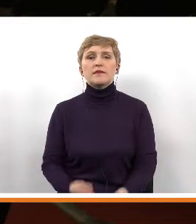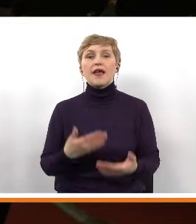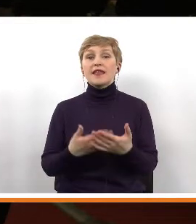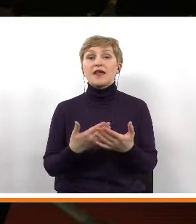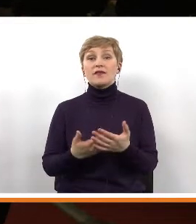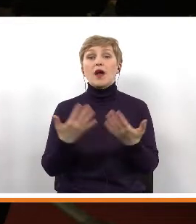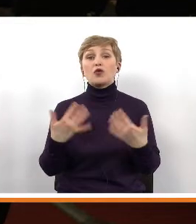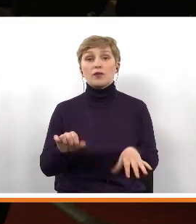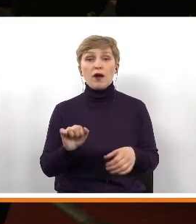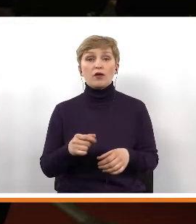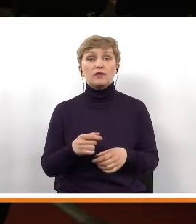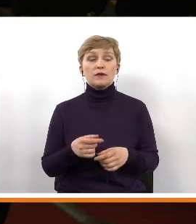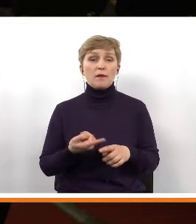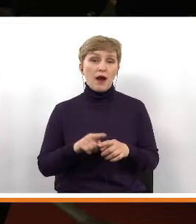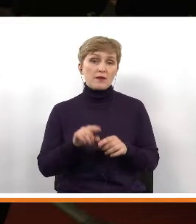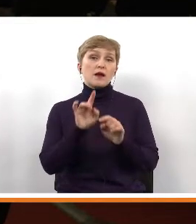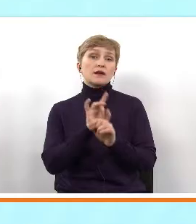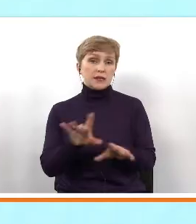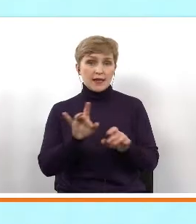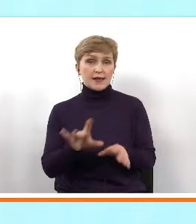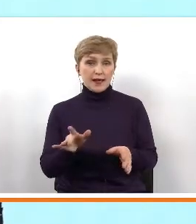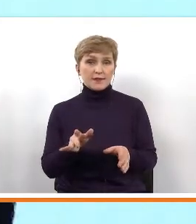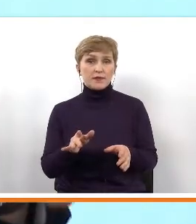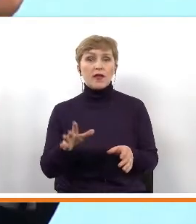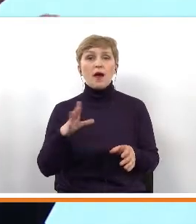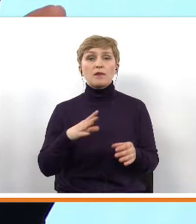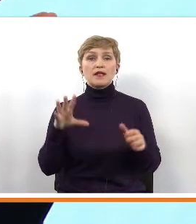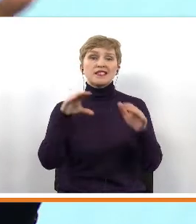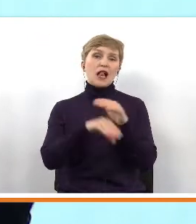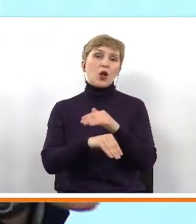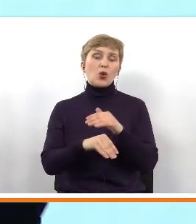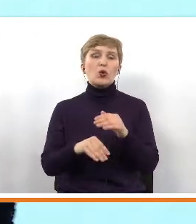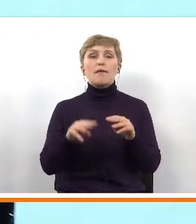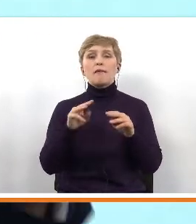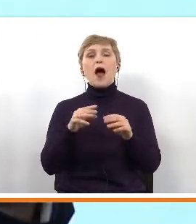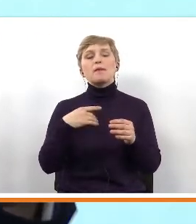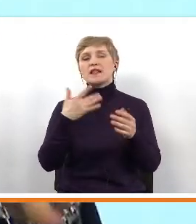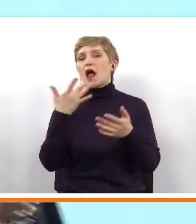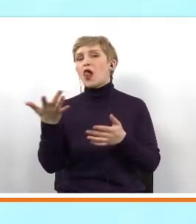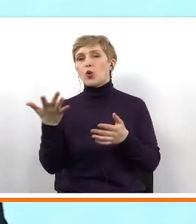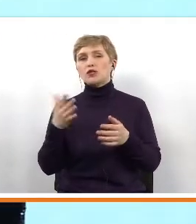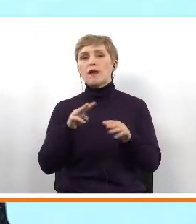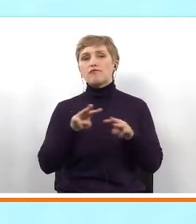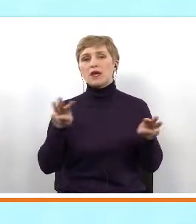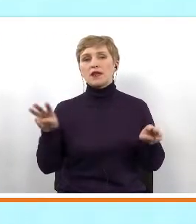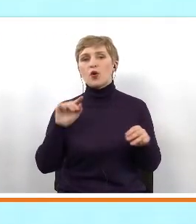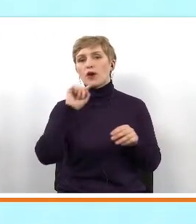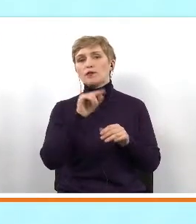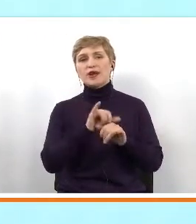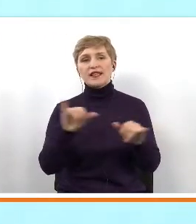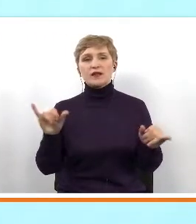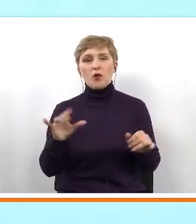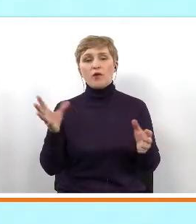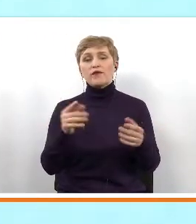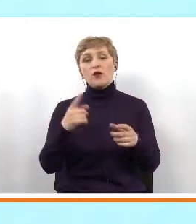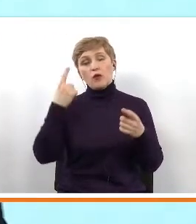уже могу про это рассказать. Было доложено министру экономического развития, соответственно, он как бы все принял,